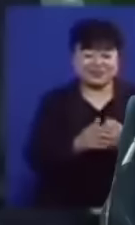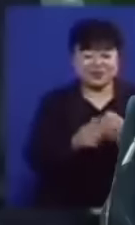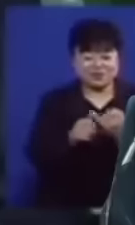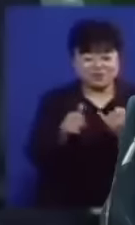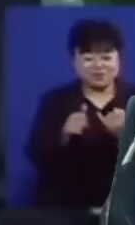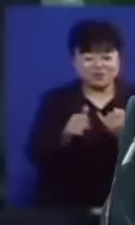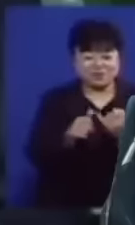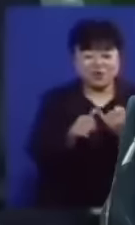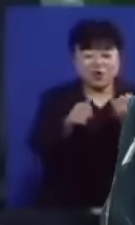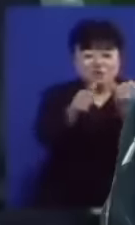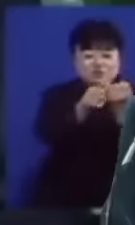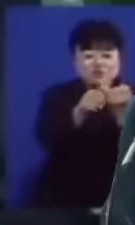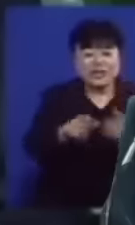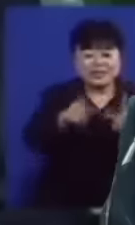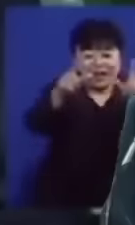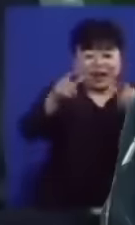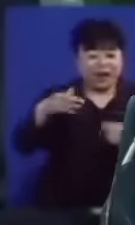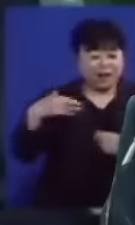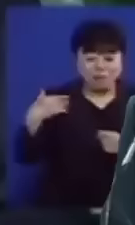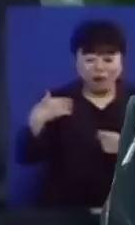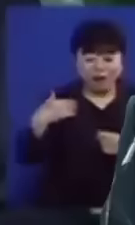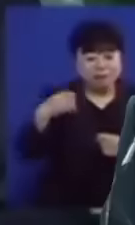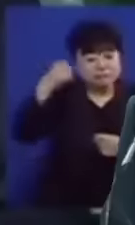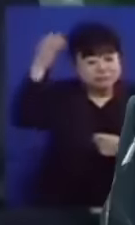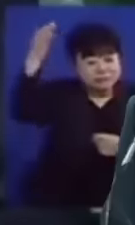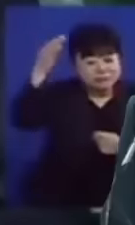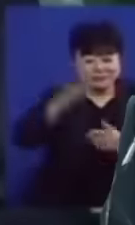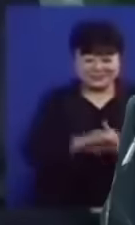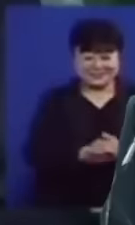부부의 날인 줄 모르고 있습니다. 잊어버렸어요.